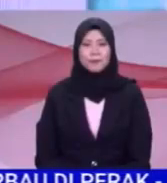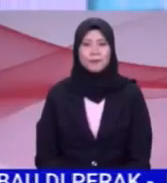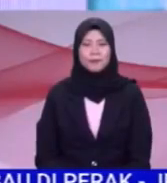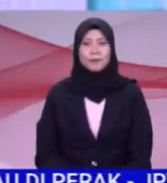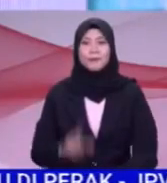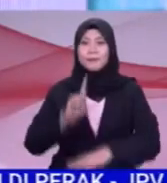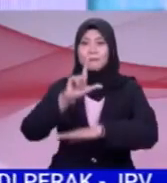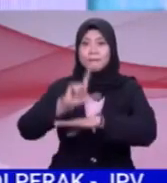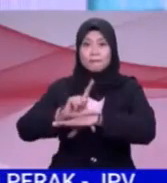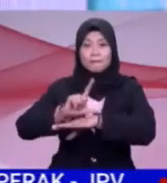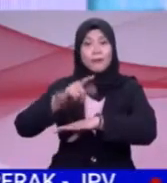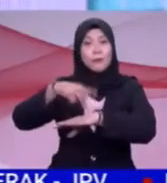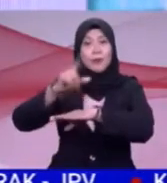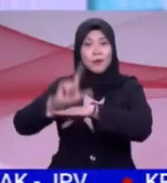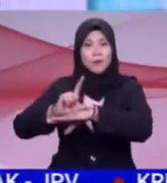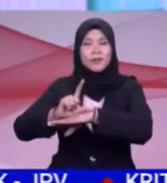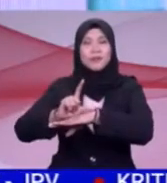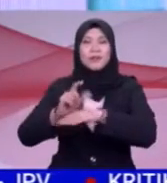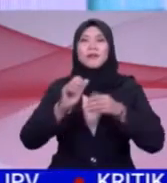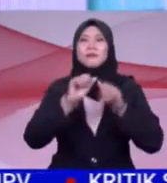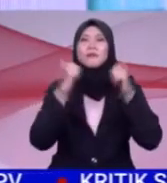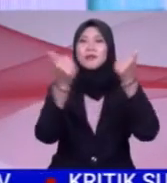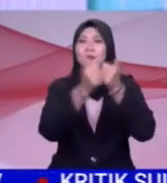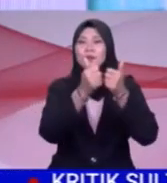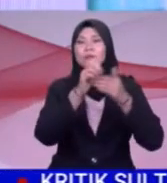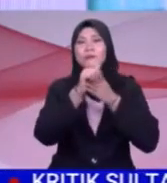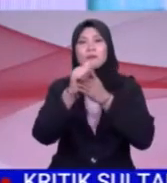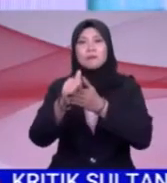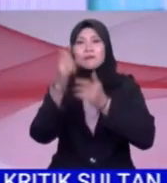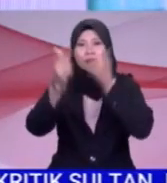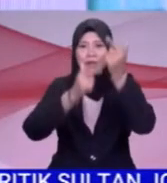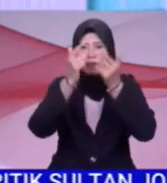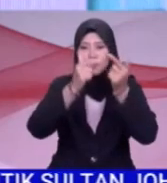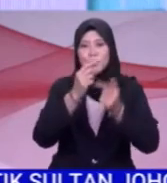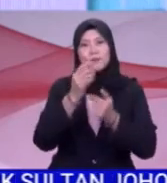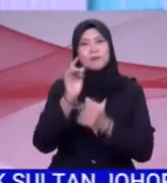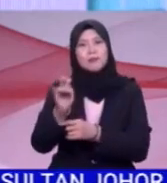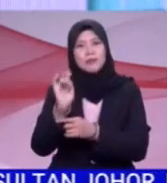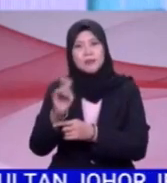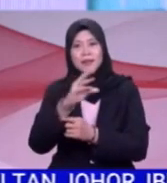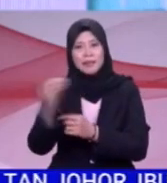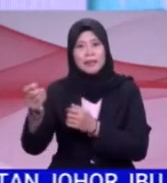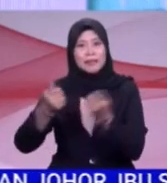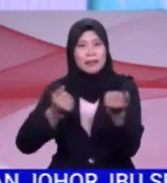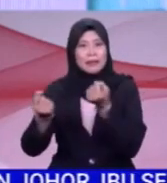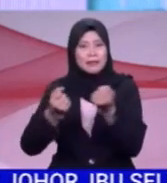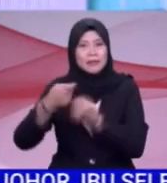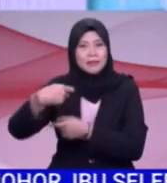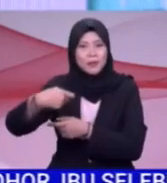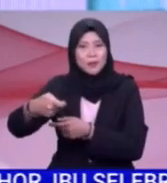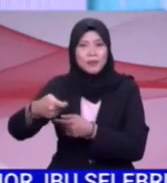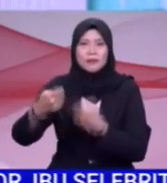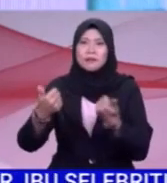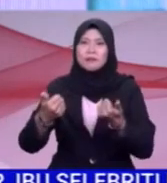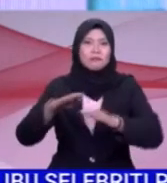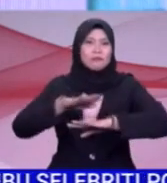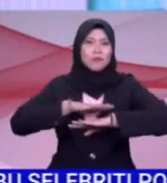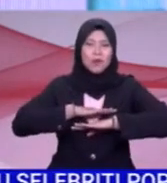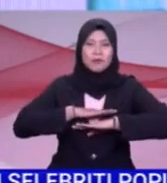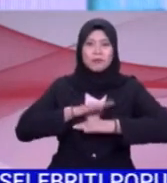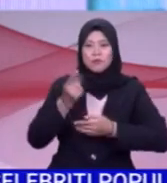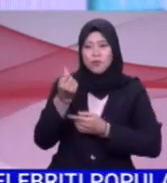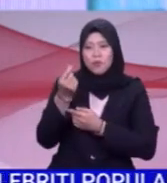Di Langkawi, Persatuan Pemandu Pelancong, Pemandu Teksi dan Kereta Sewa antara yang berpuas hati dengan bantuan secara